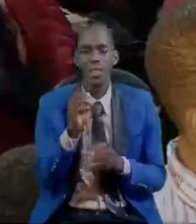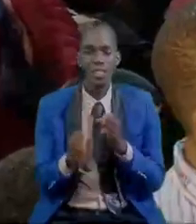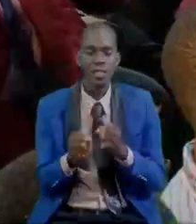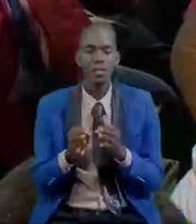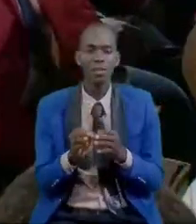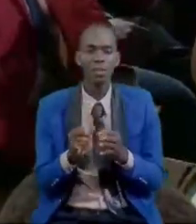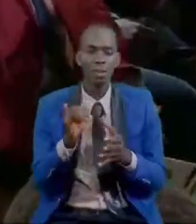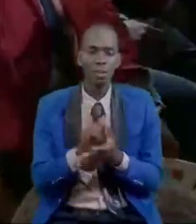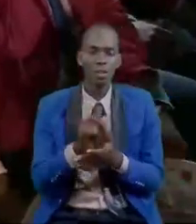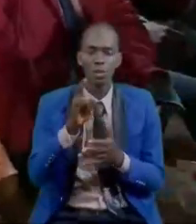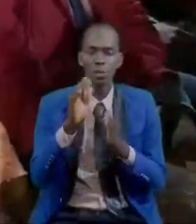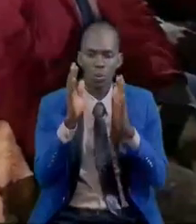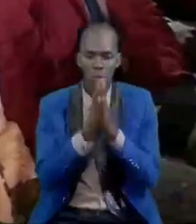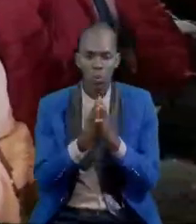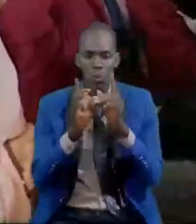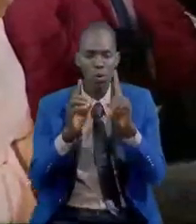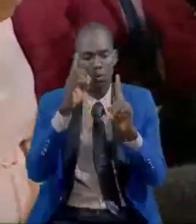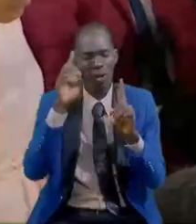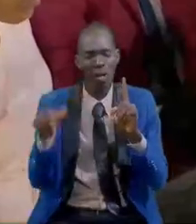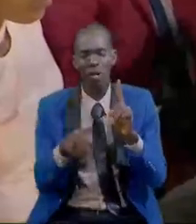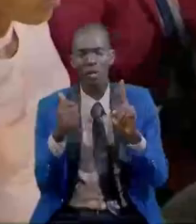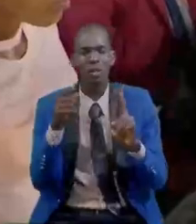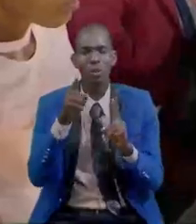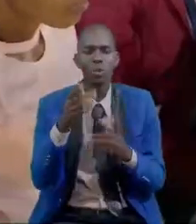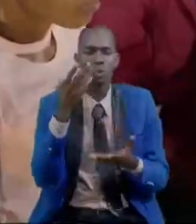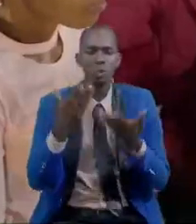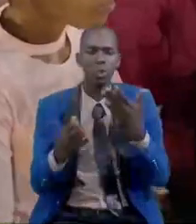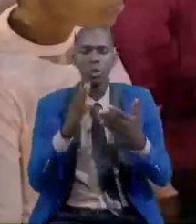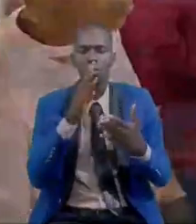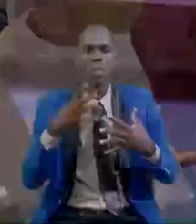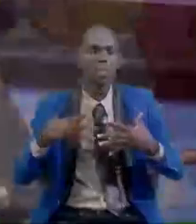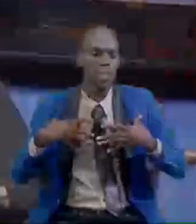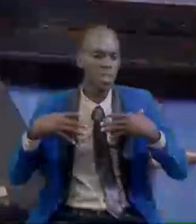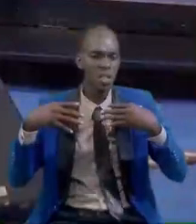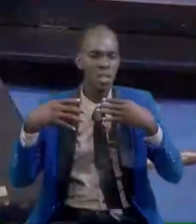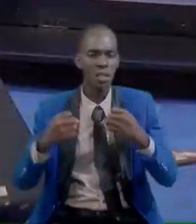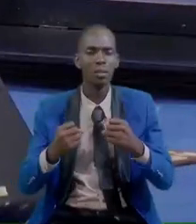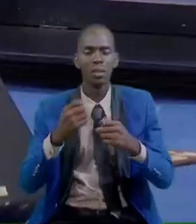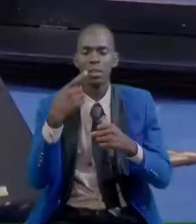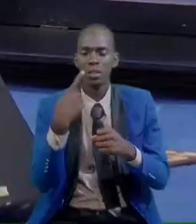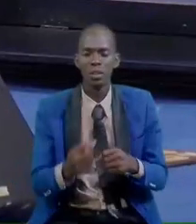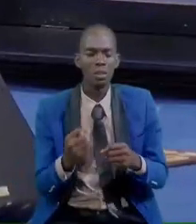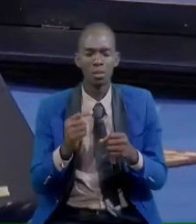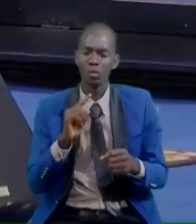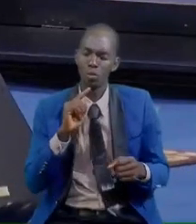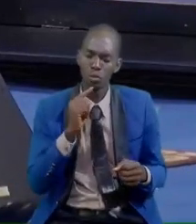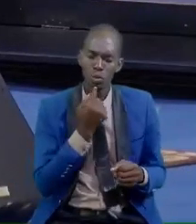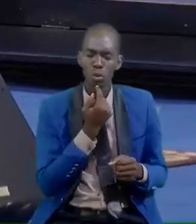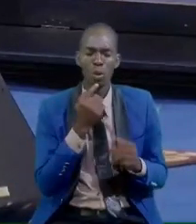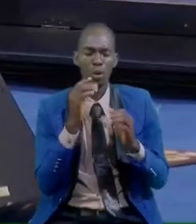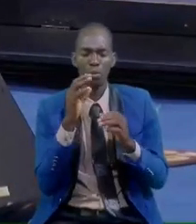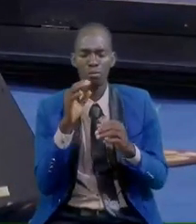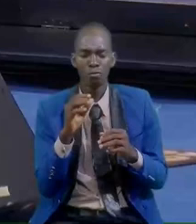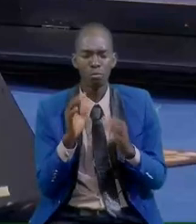Que tu priez les uns pour les autres, afin que vous soyez guéris. La prière efficace, la